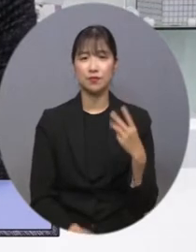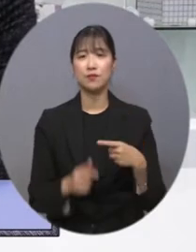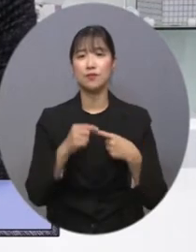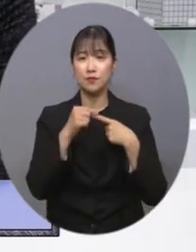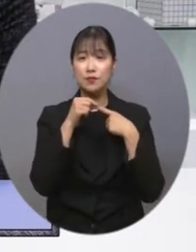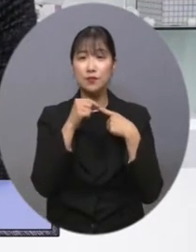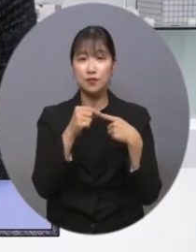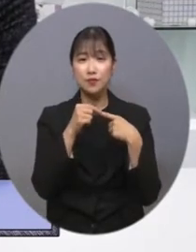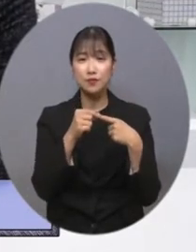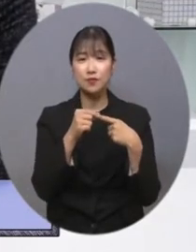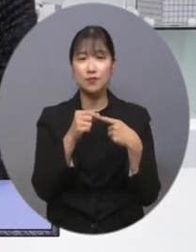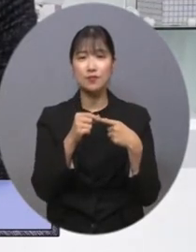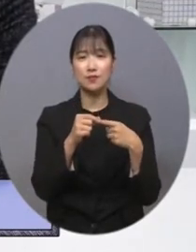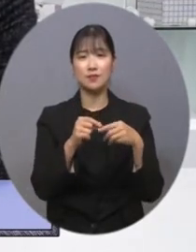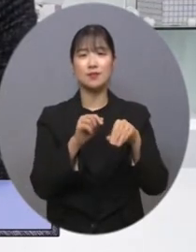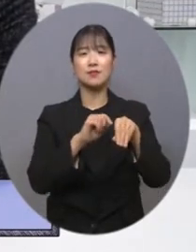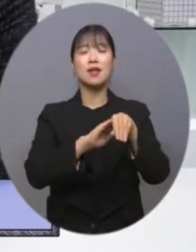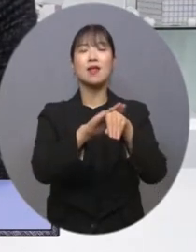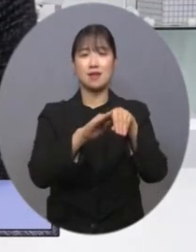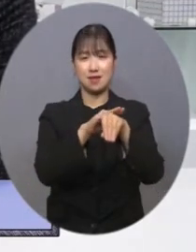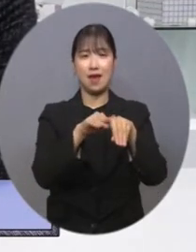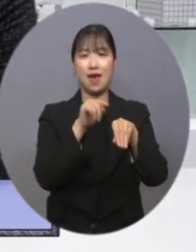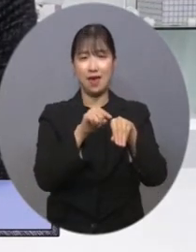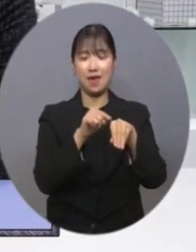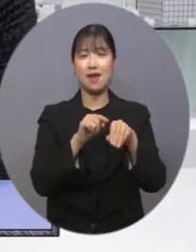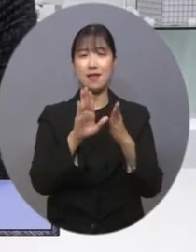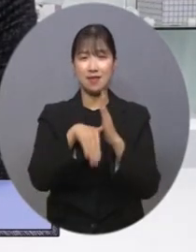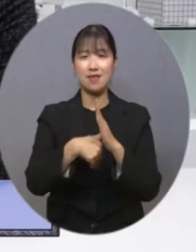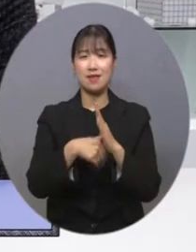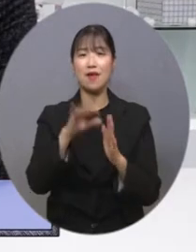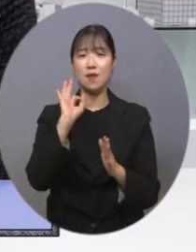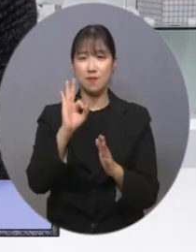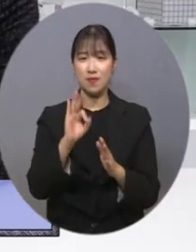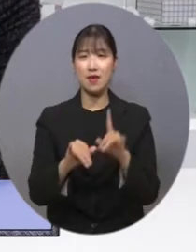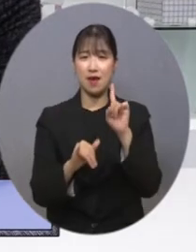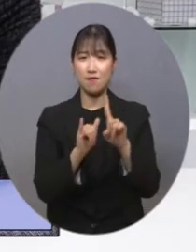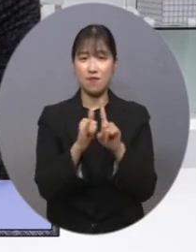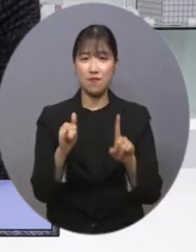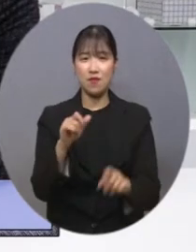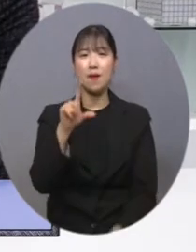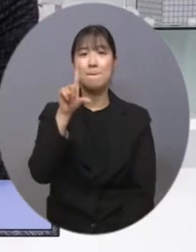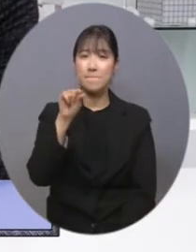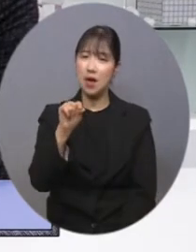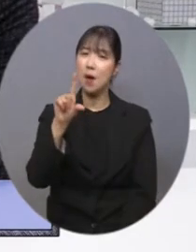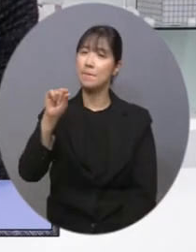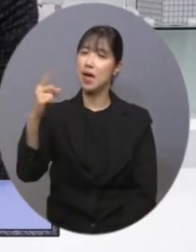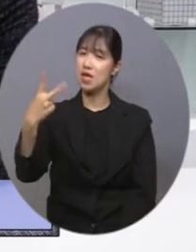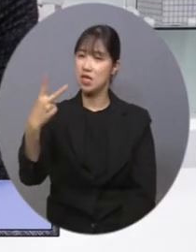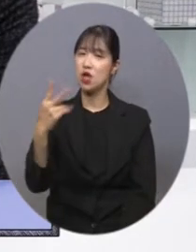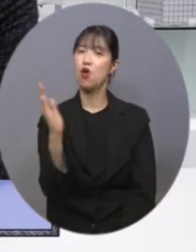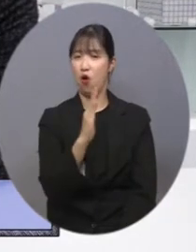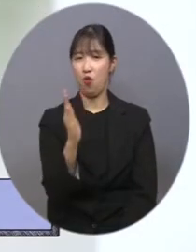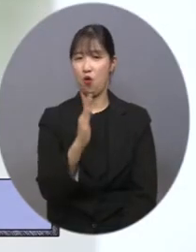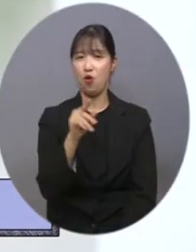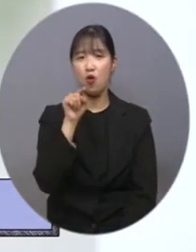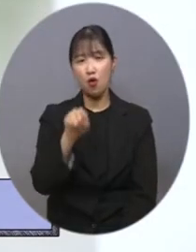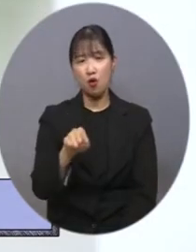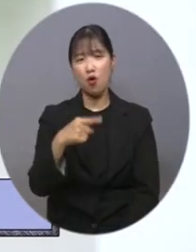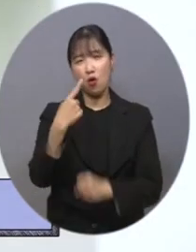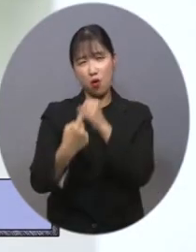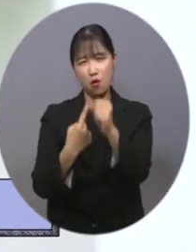일단 첫 번째는 세차 서비스에서 저희 세차비를 한 분당 만 원에서 12,000 정도 받는데 그게